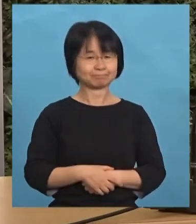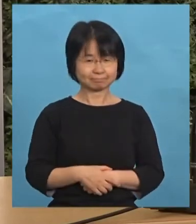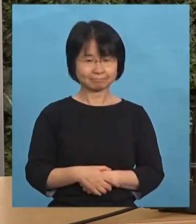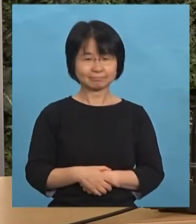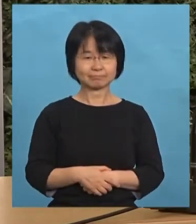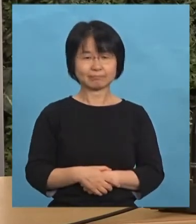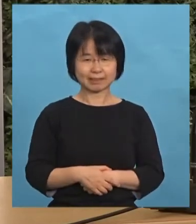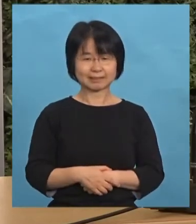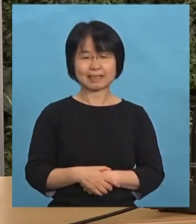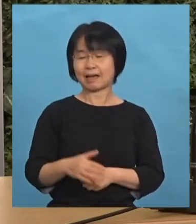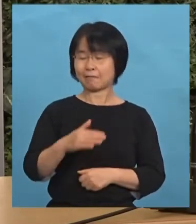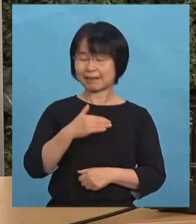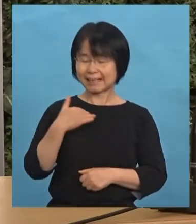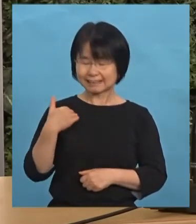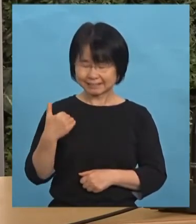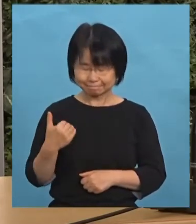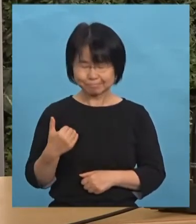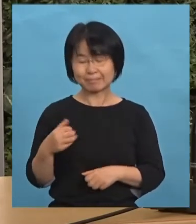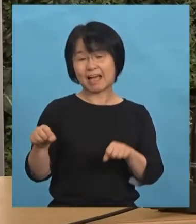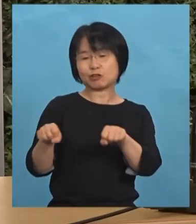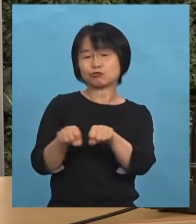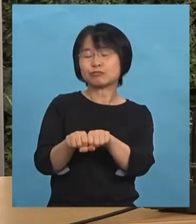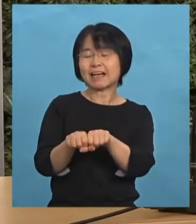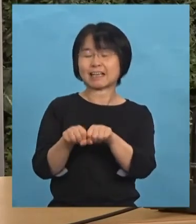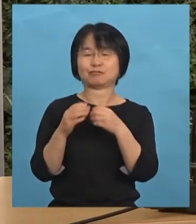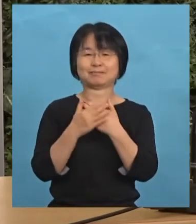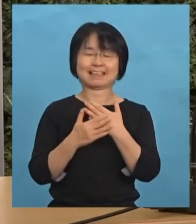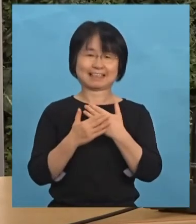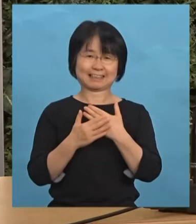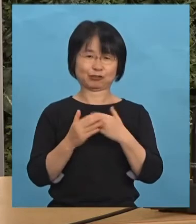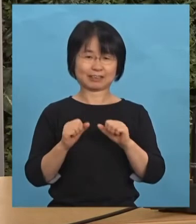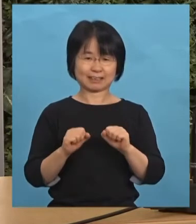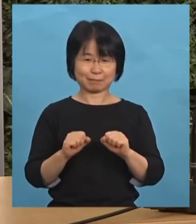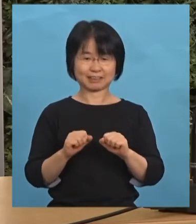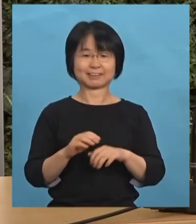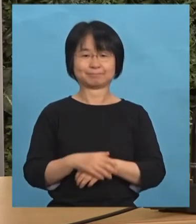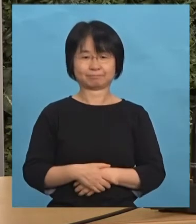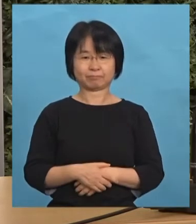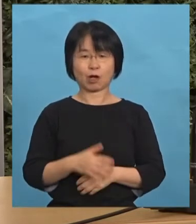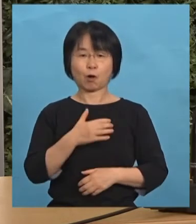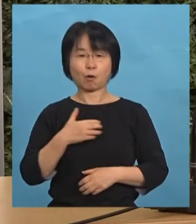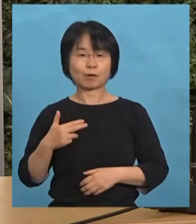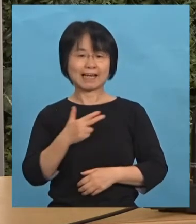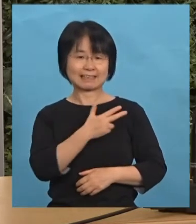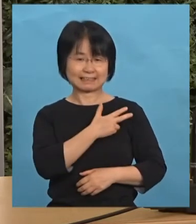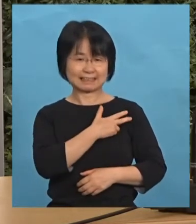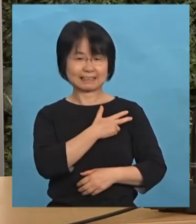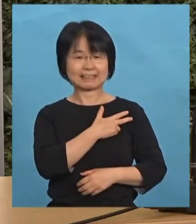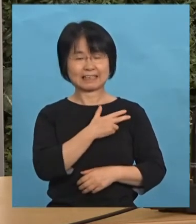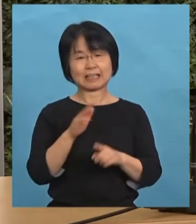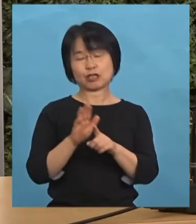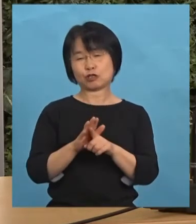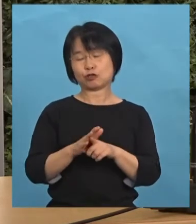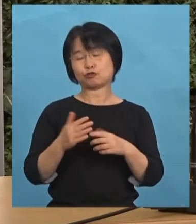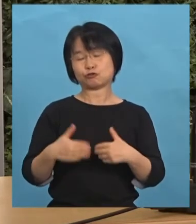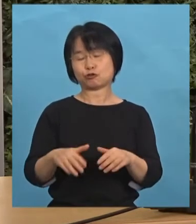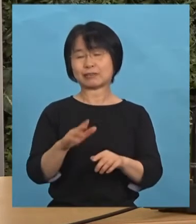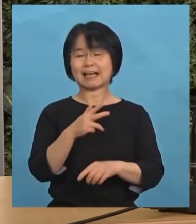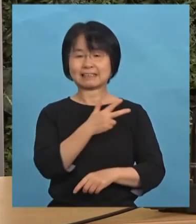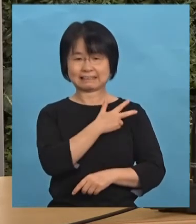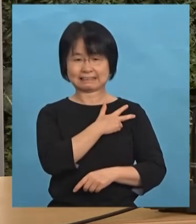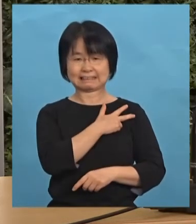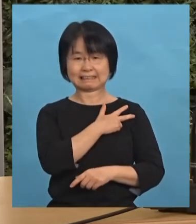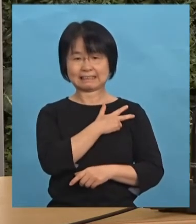てコンシェルジュはつながりを大切にしています。保健師、助産師、発達支援セン